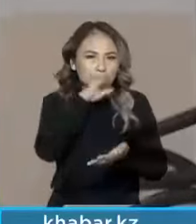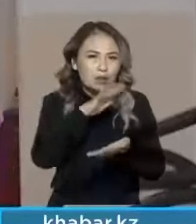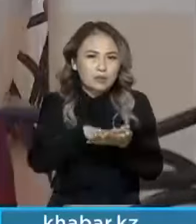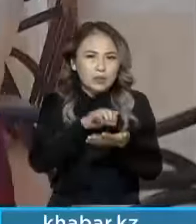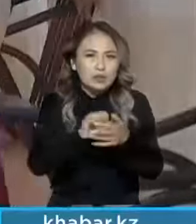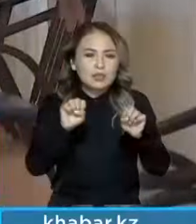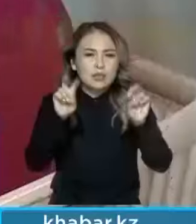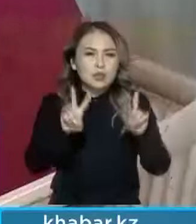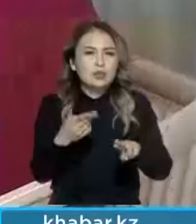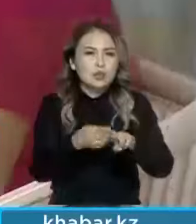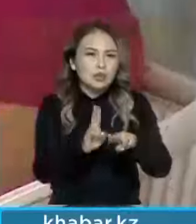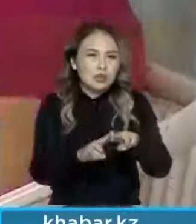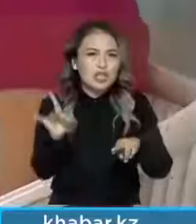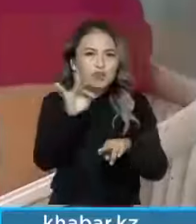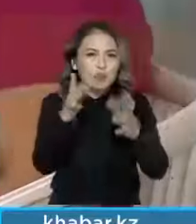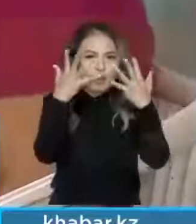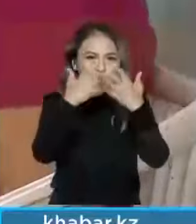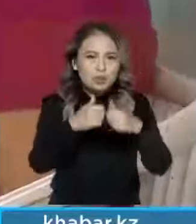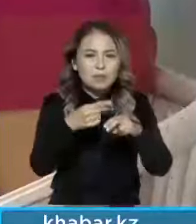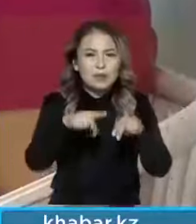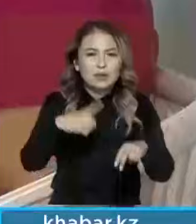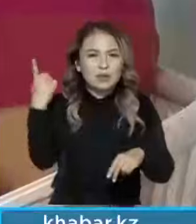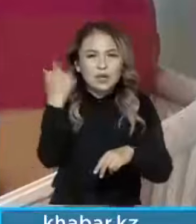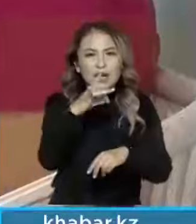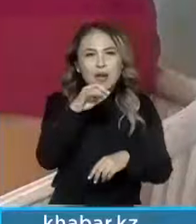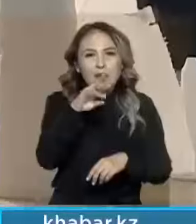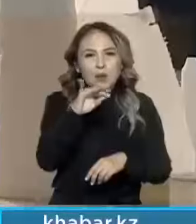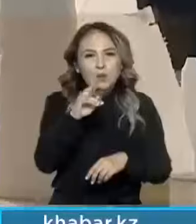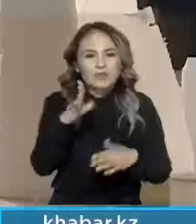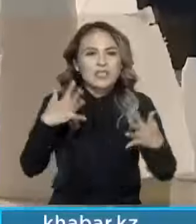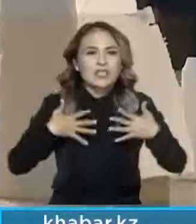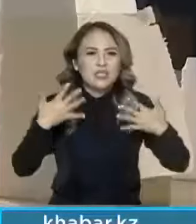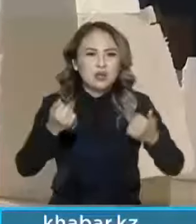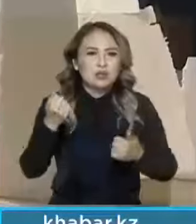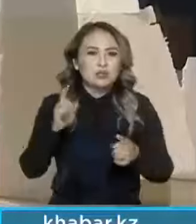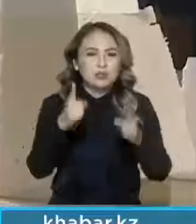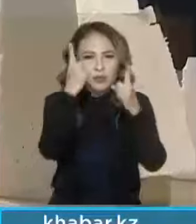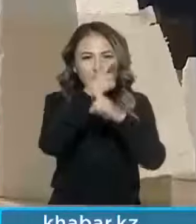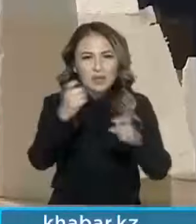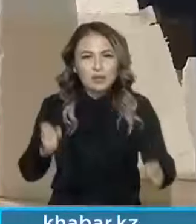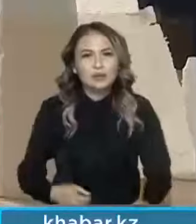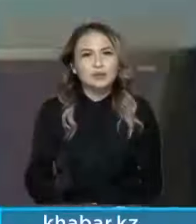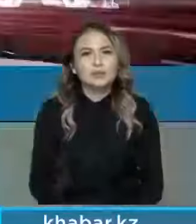келеді дейді мамандар. Сондықтан республика бойынша осы апта репродуктивті денсаулық апталығы болып жарияланды.